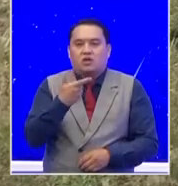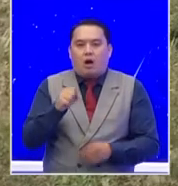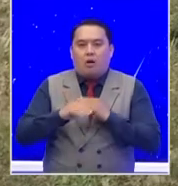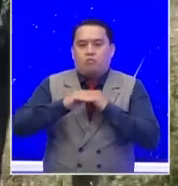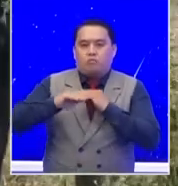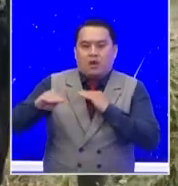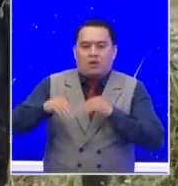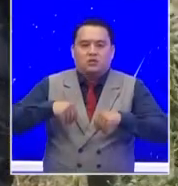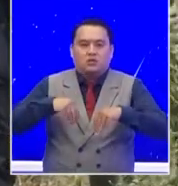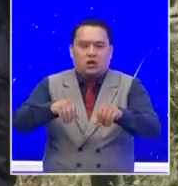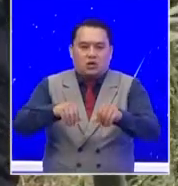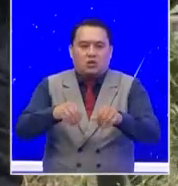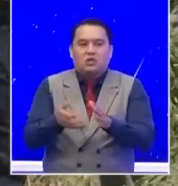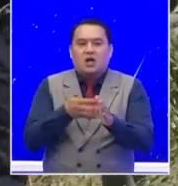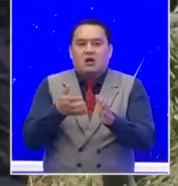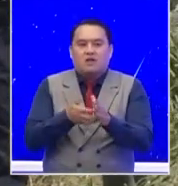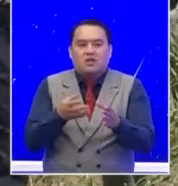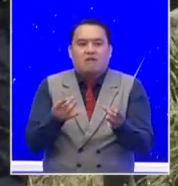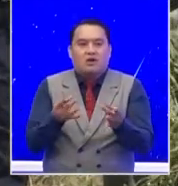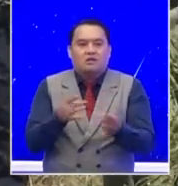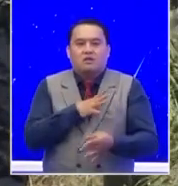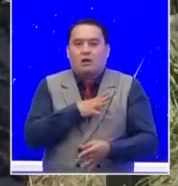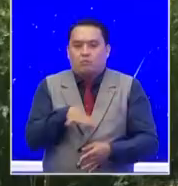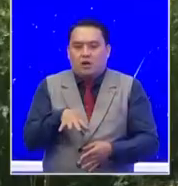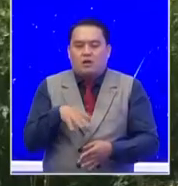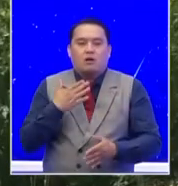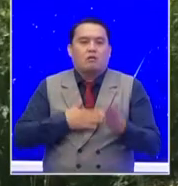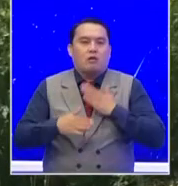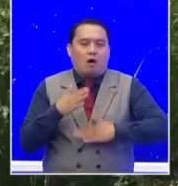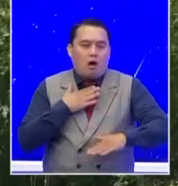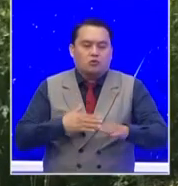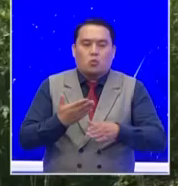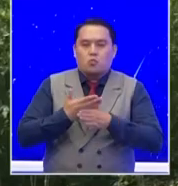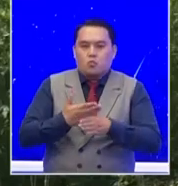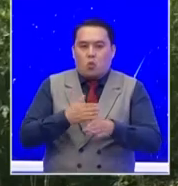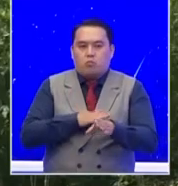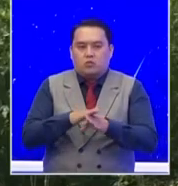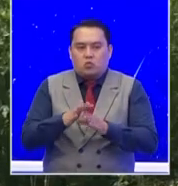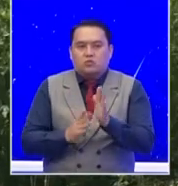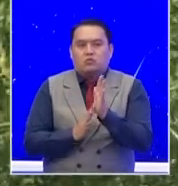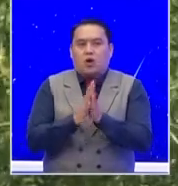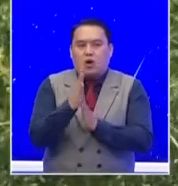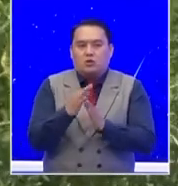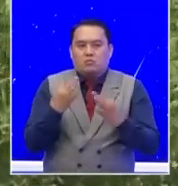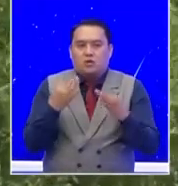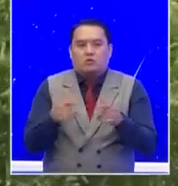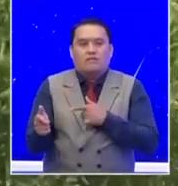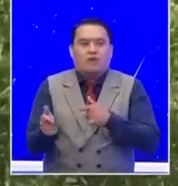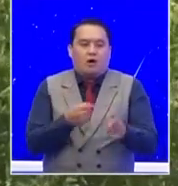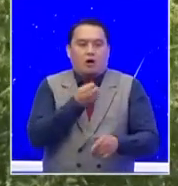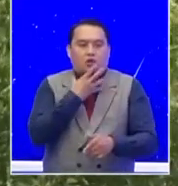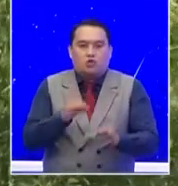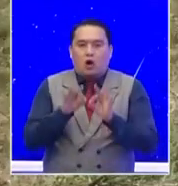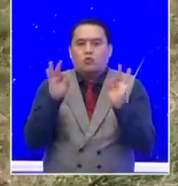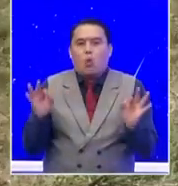засеянных люцерны недостатка влаги весной не была рада аграрии благодаря чему и плотность и рост растения позволять заготовить хороший